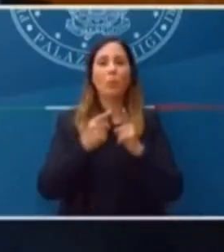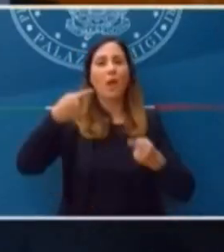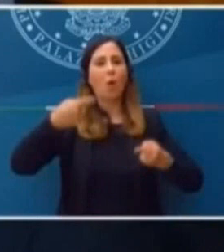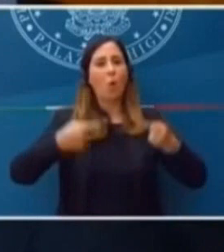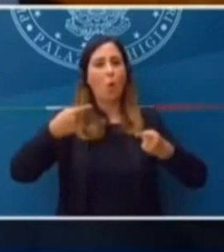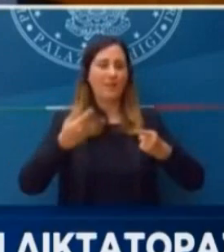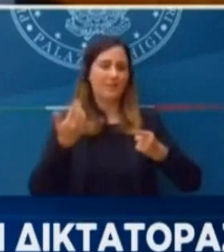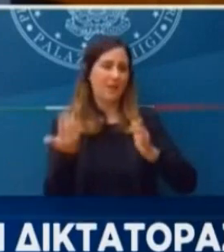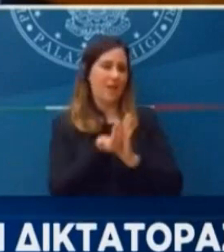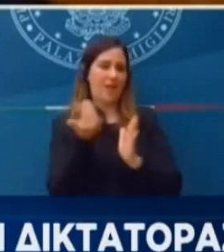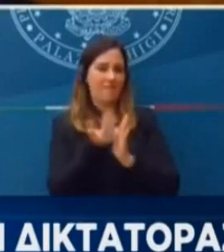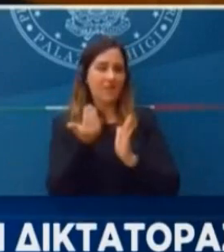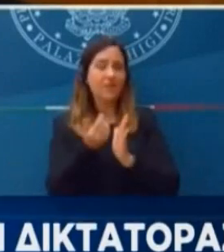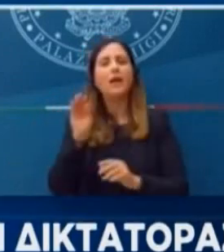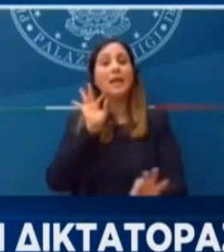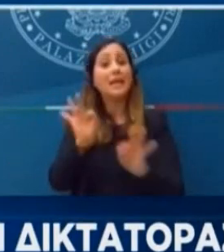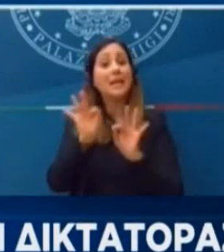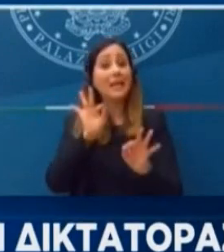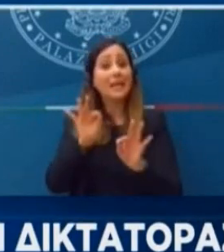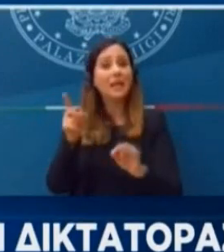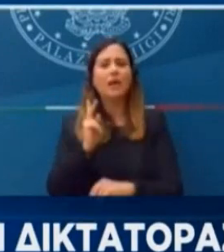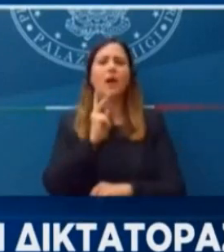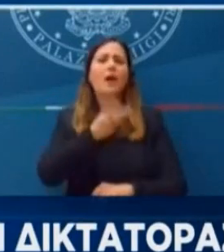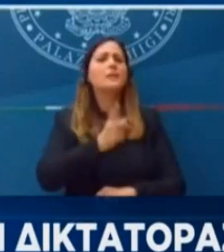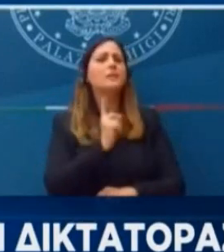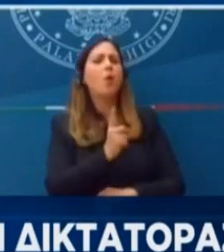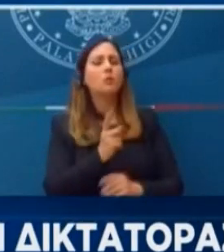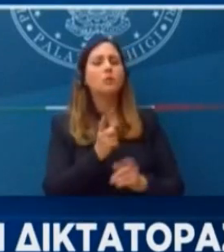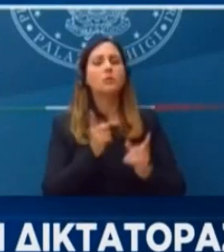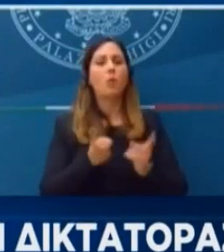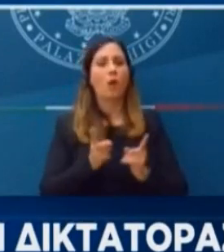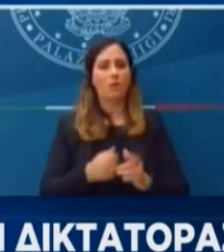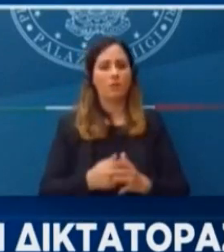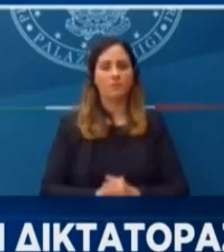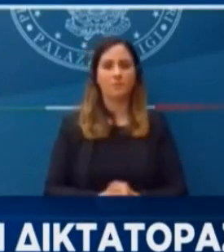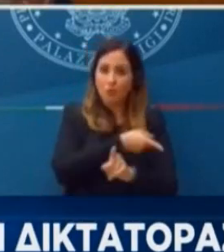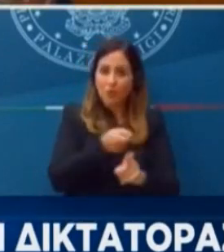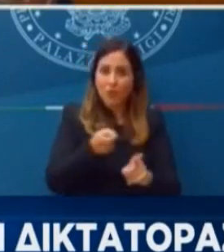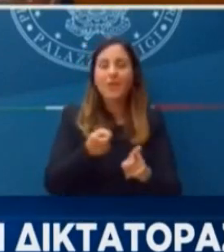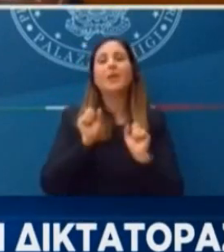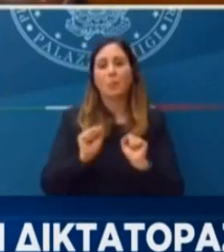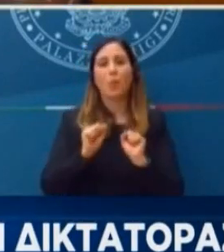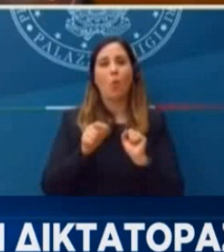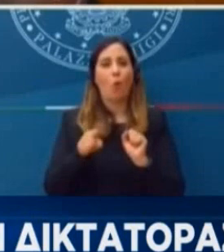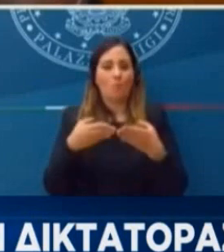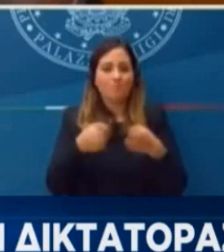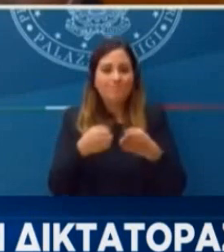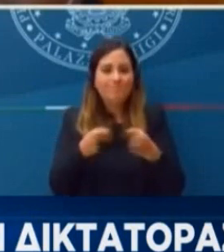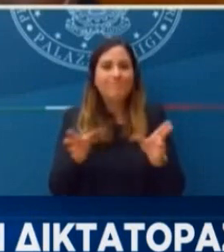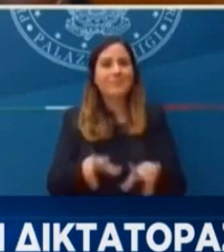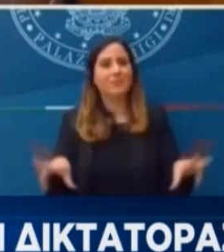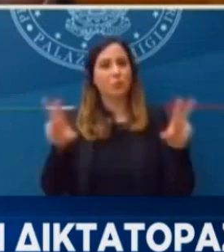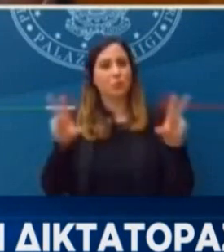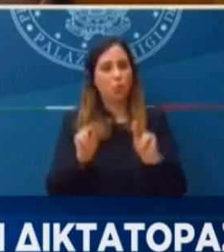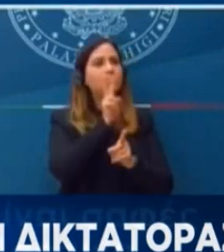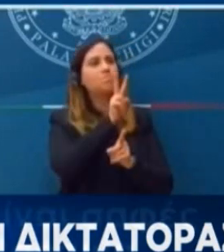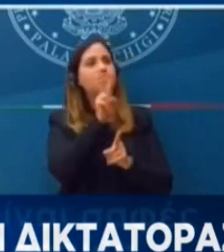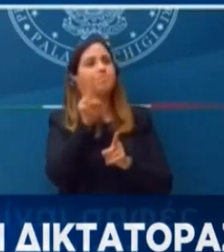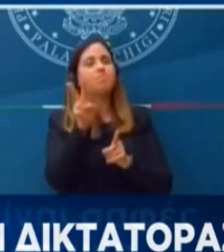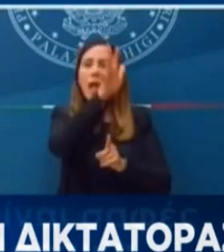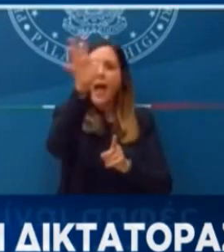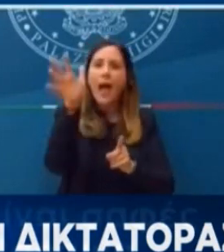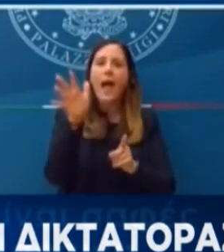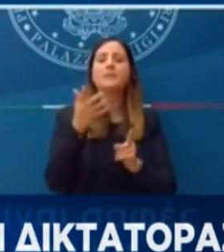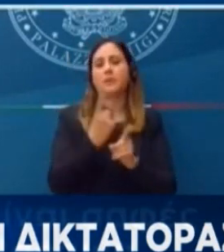Απαντώντας σε ερώτηση του Αλφα, ο Μάριο Ντράγκη αναφέρθηκε στην στενή συνεργασία με την Ελλάδα και στα κοινά συμφέροντα στη Μεσόγειο. Per